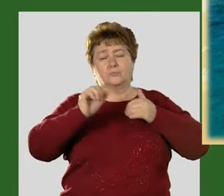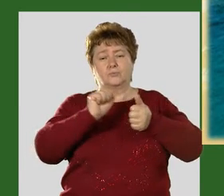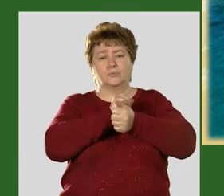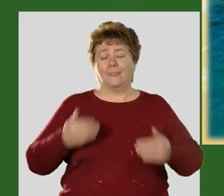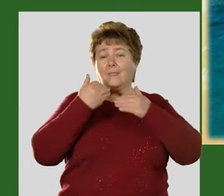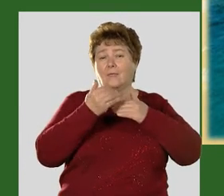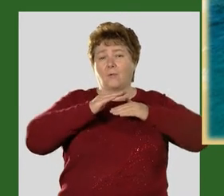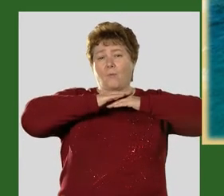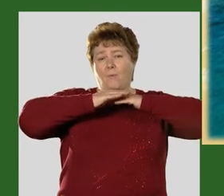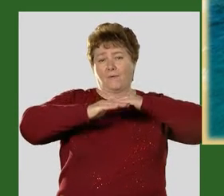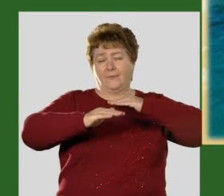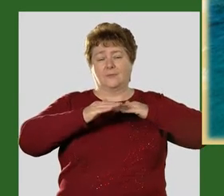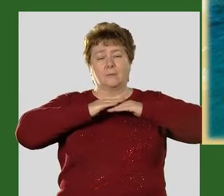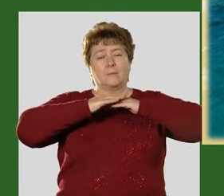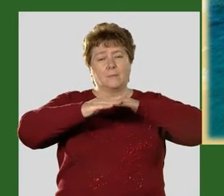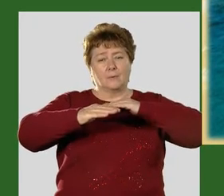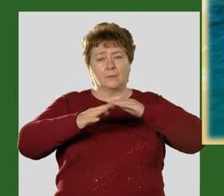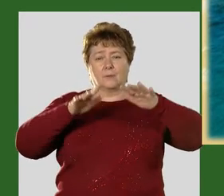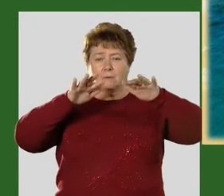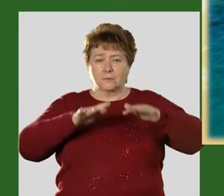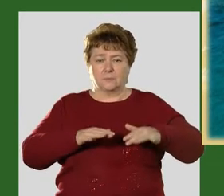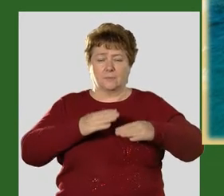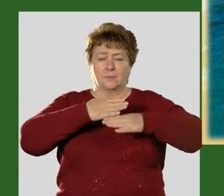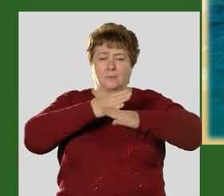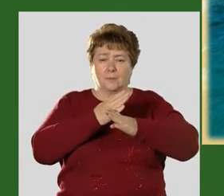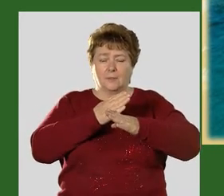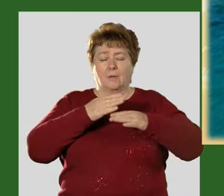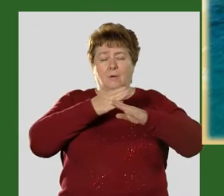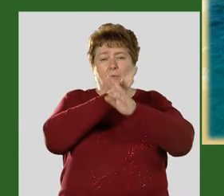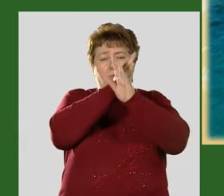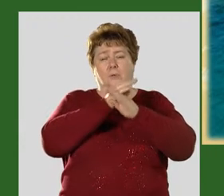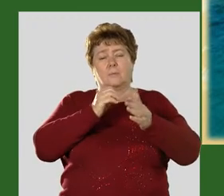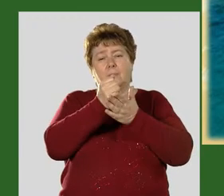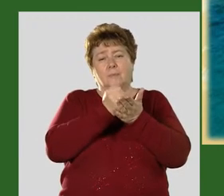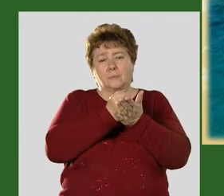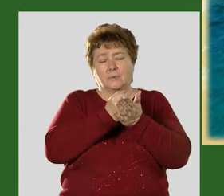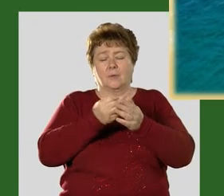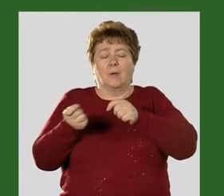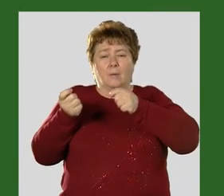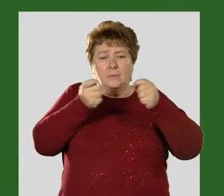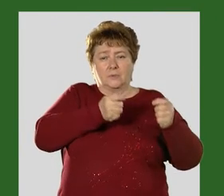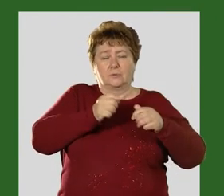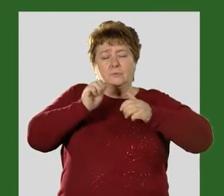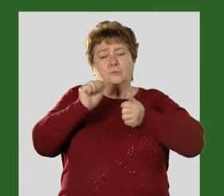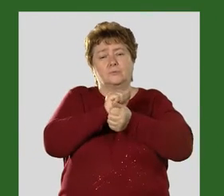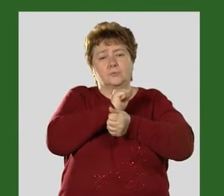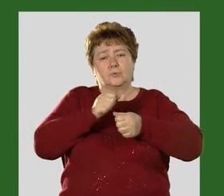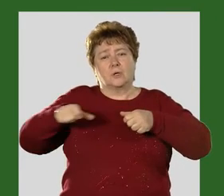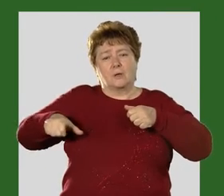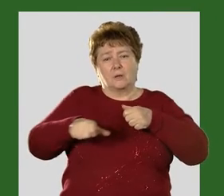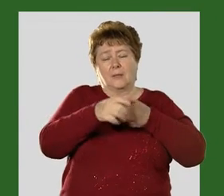рек. Ее поверхность покрыта осадочными обломочными горными породами, принесенными суши